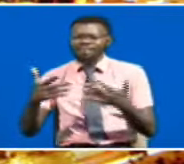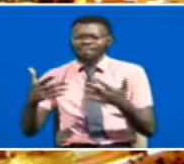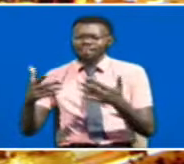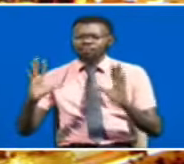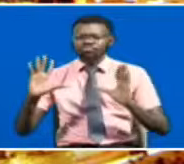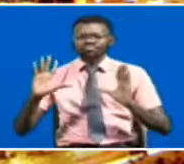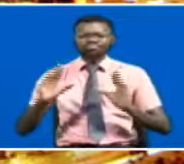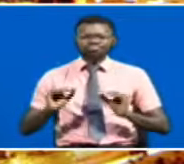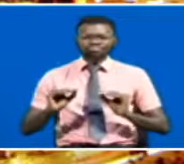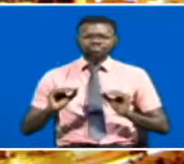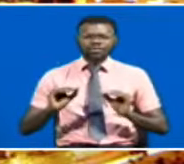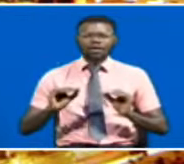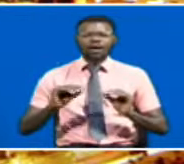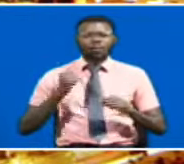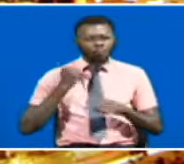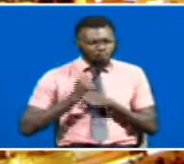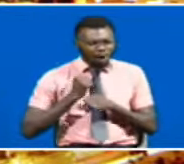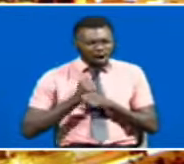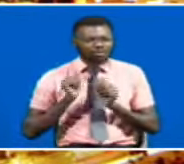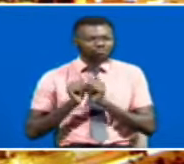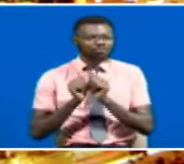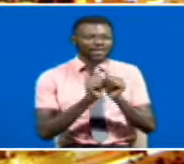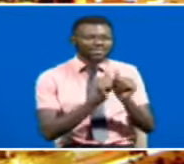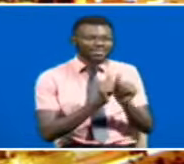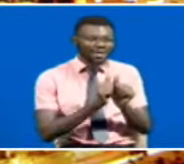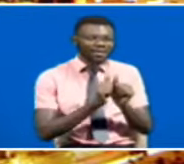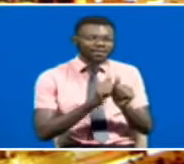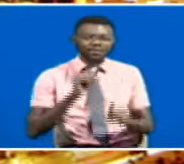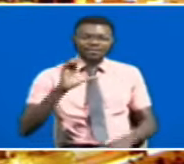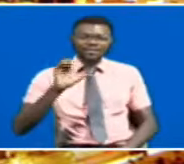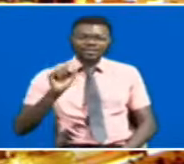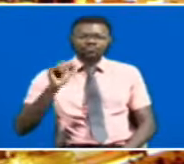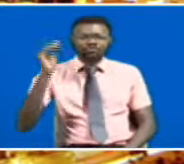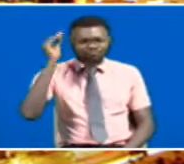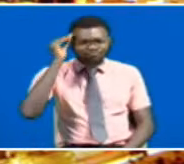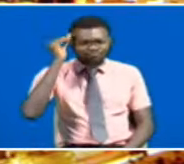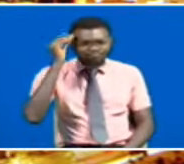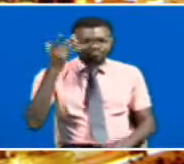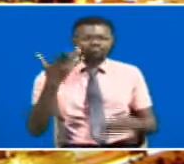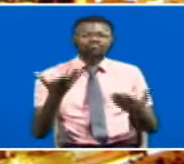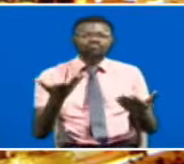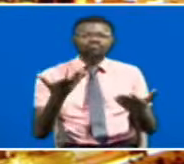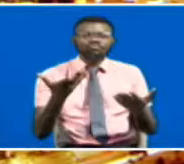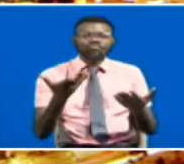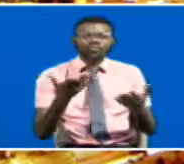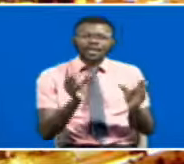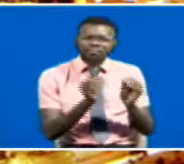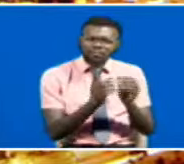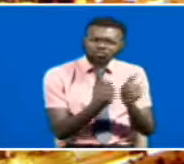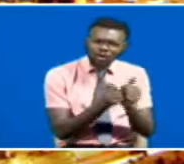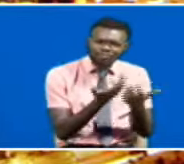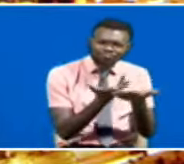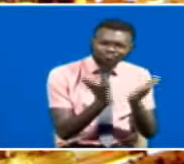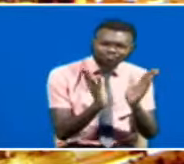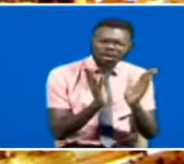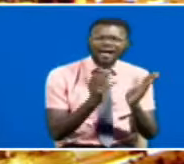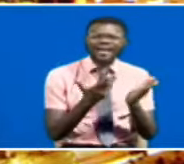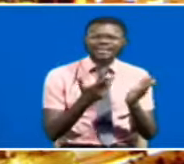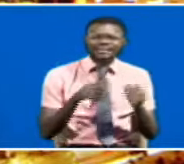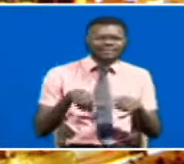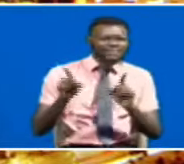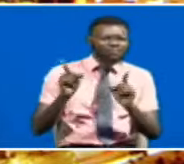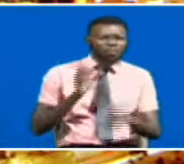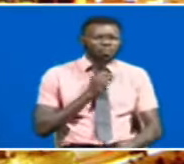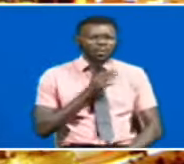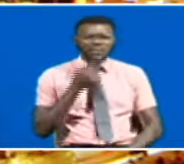Viongozi hao walikutana chini ya uongozi wa waziri wa elimu Ezekiel Mashogu na kukemea vurugu ambazo zimekuwa zikishuhudiwa kwa siku chache